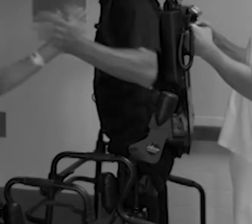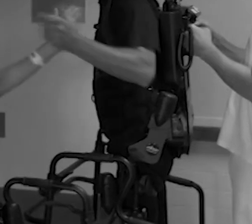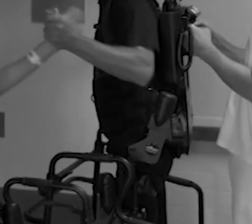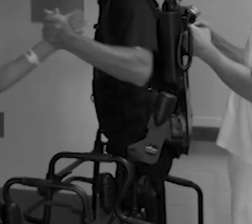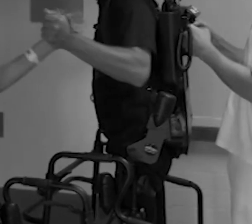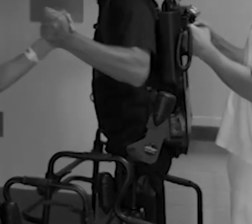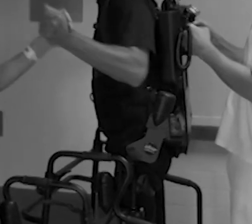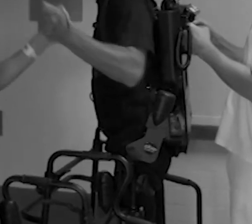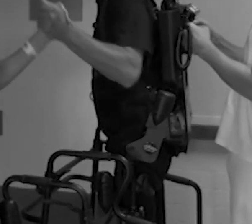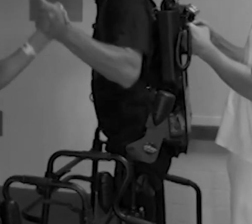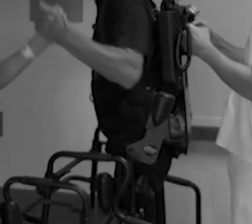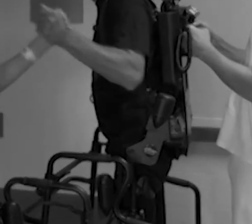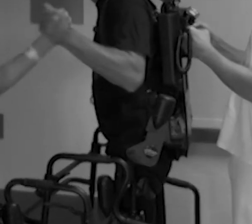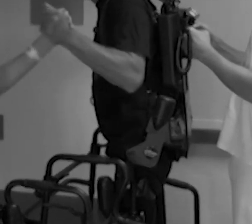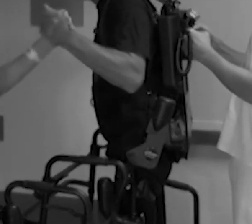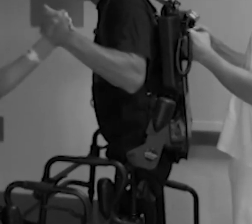Úžasný, super.